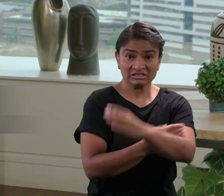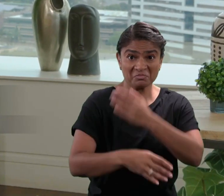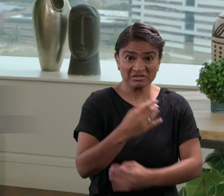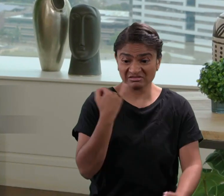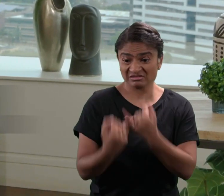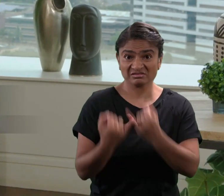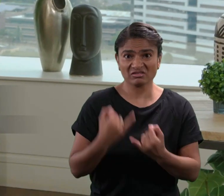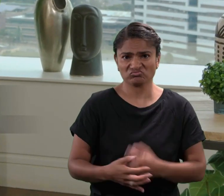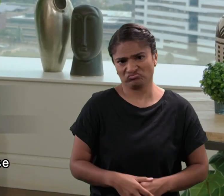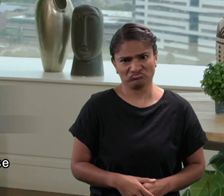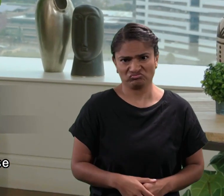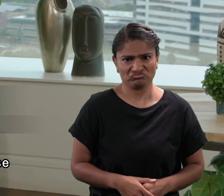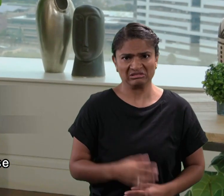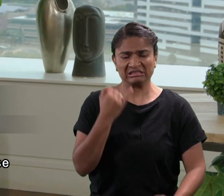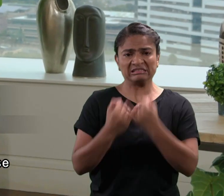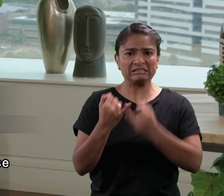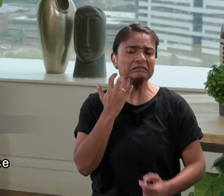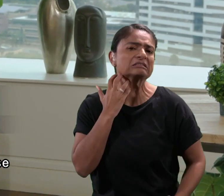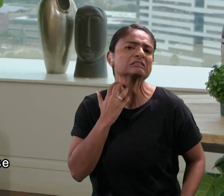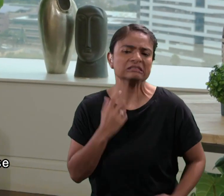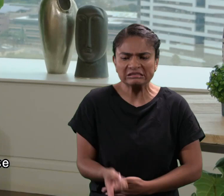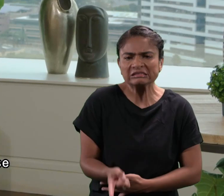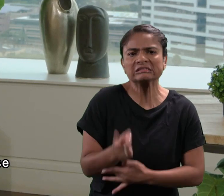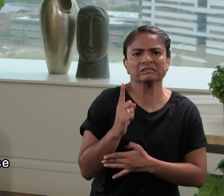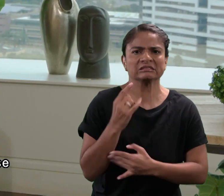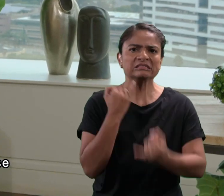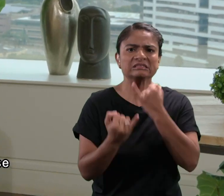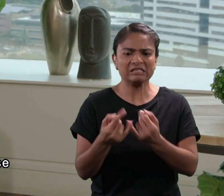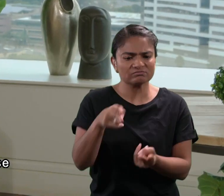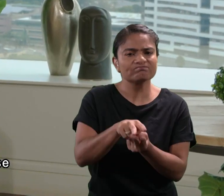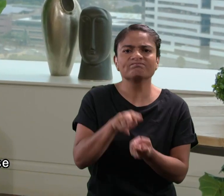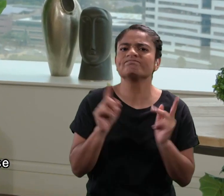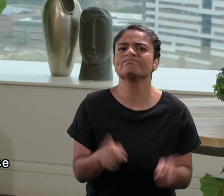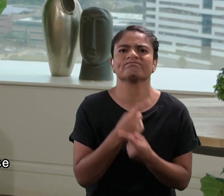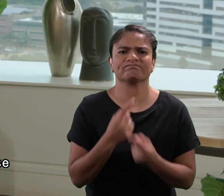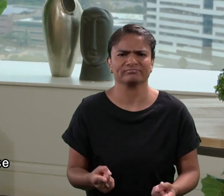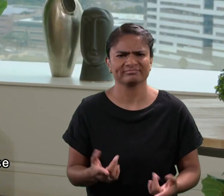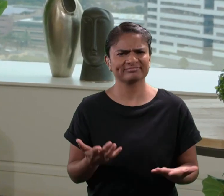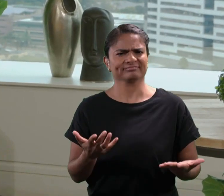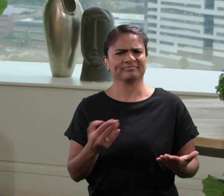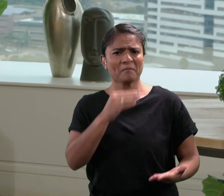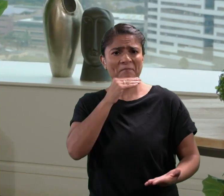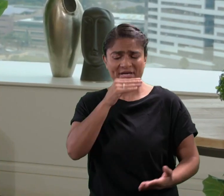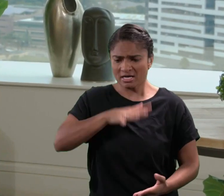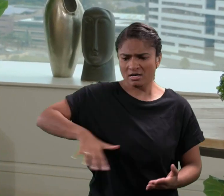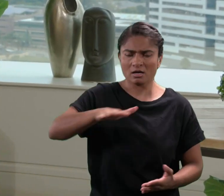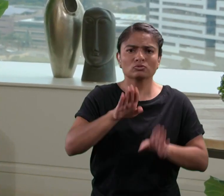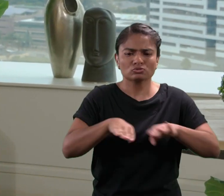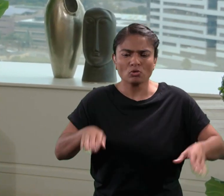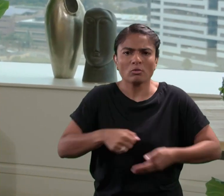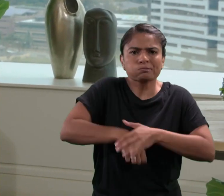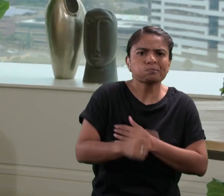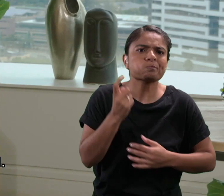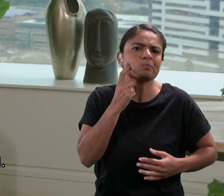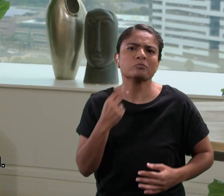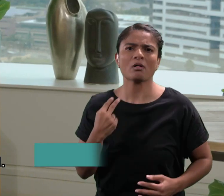nie seksueel aktief is nie, geen seksuele begeertes het nie, nie in staat is om seksuele omgang te hê nie en hulle dus uitsluit van